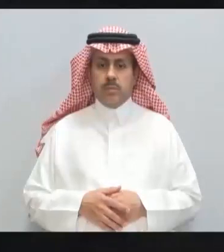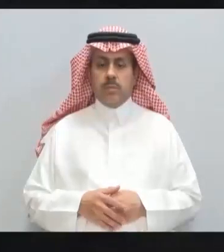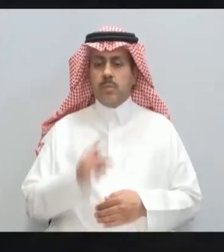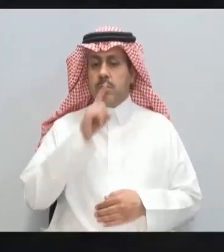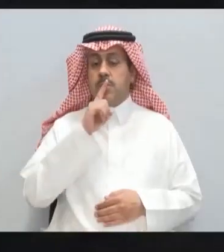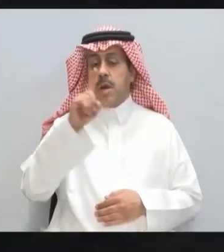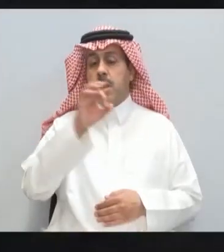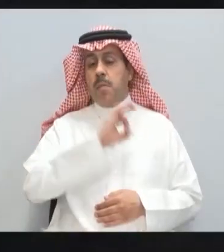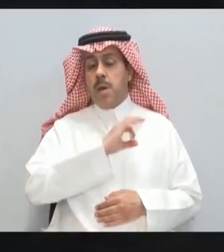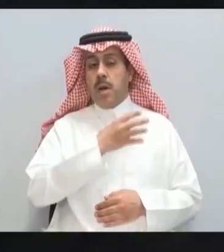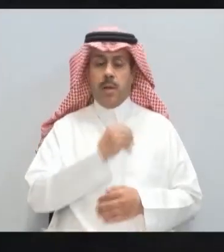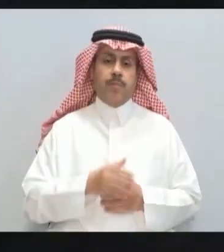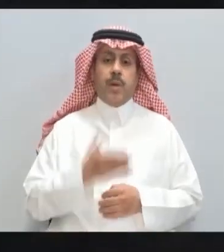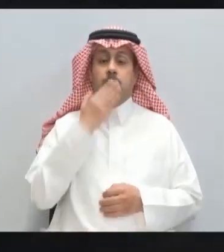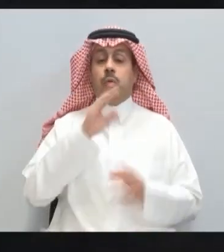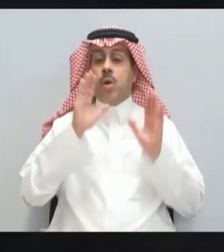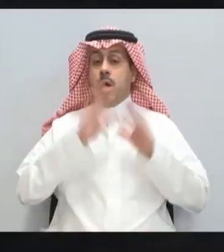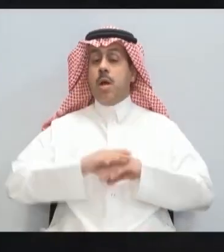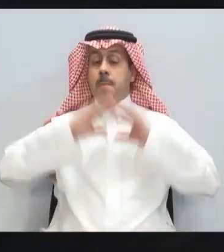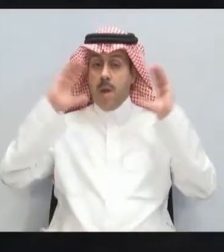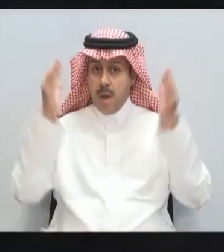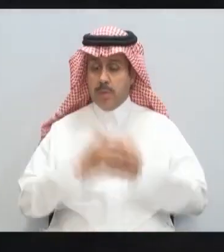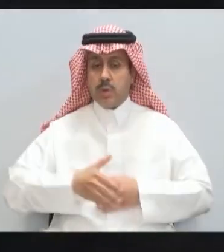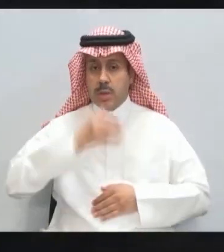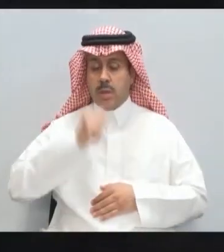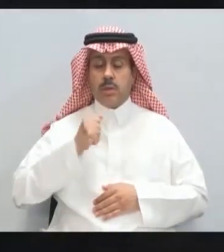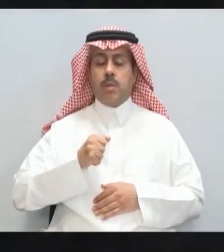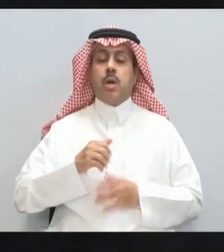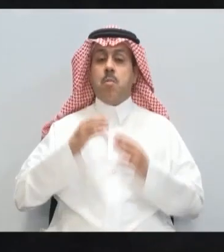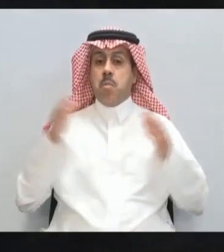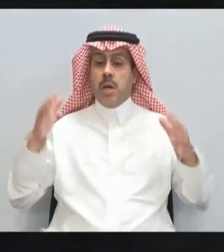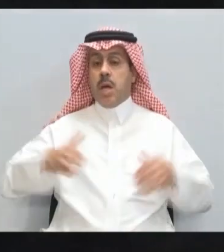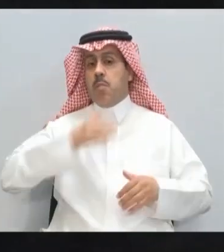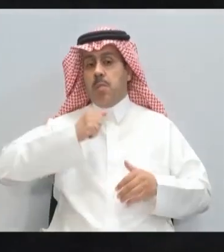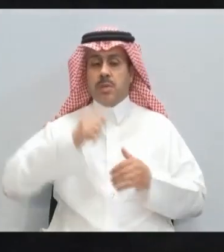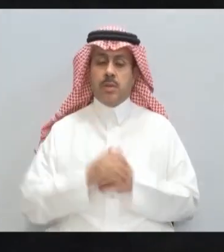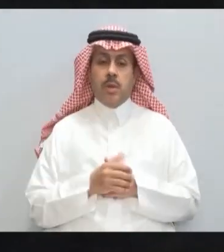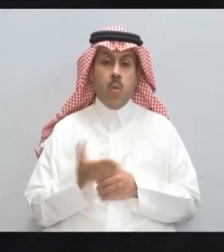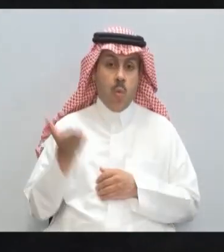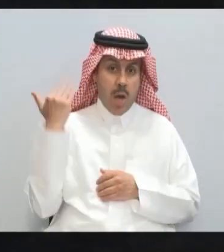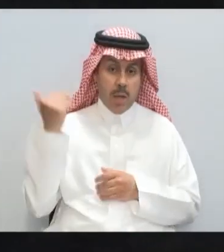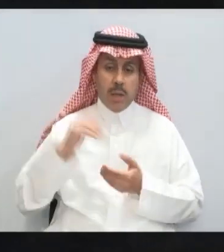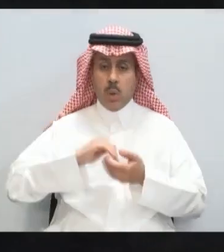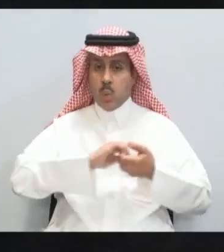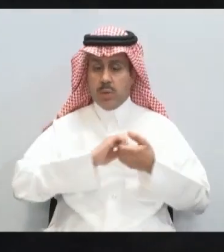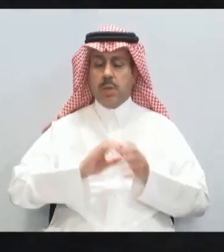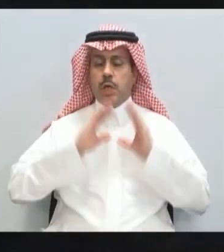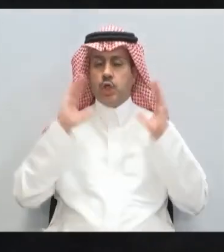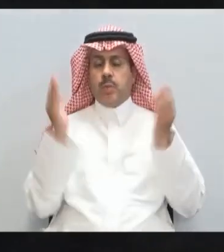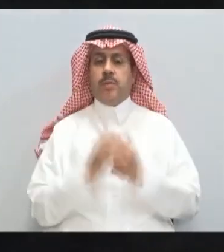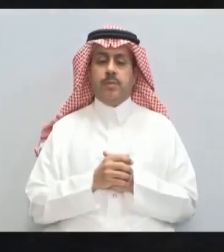بسم الله الرحمن الرحيم الحمد لله رب العالمين صلى الله وسلم وبارك على نبينا محمد وعلى اله وصحبه